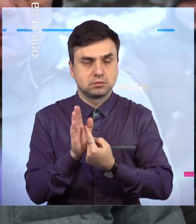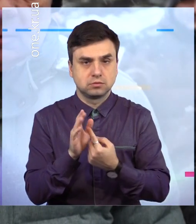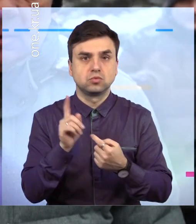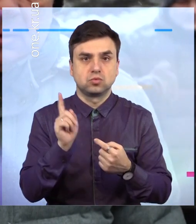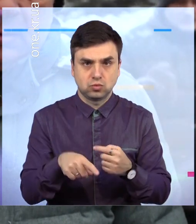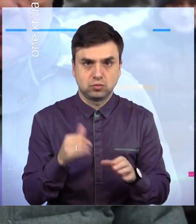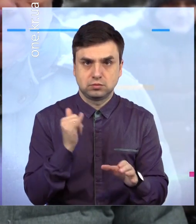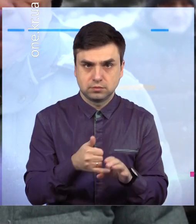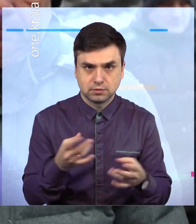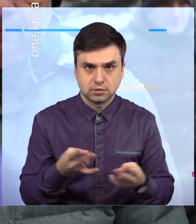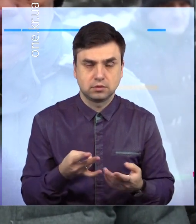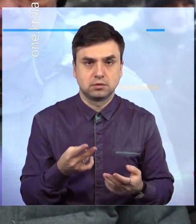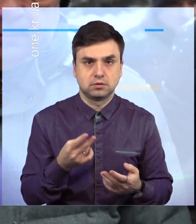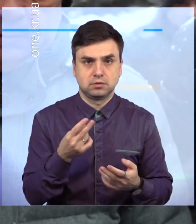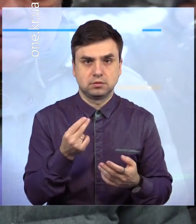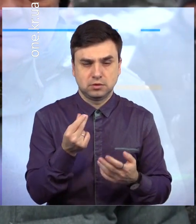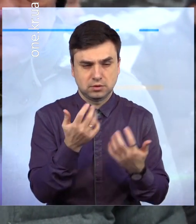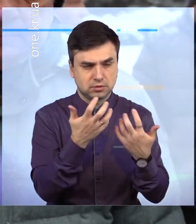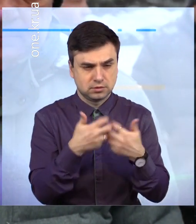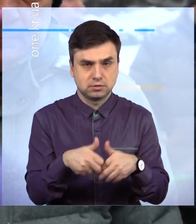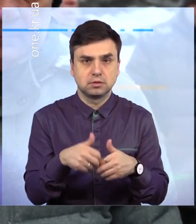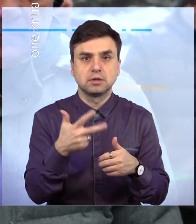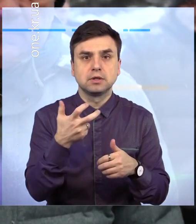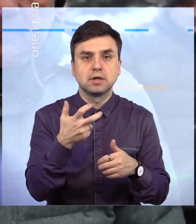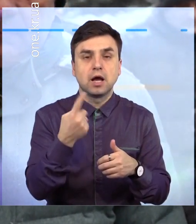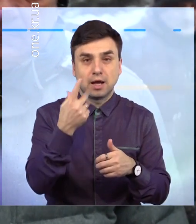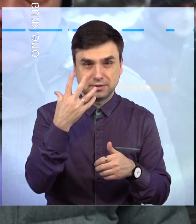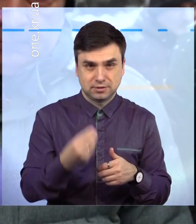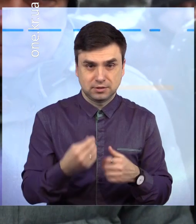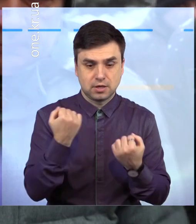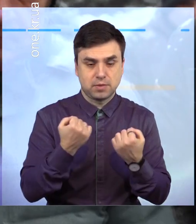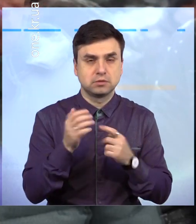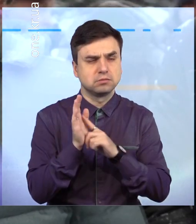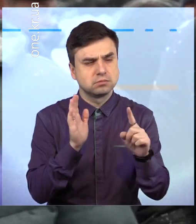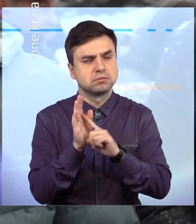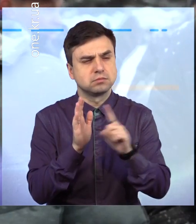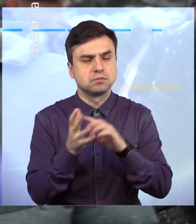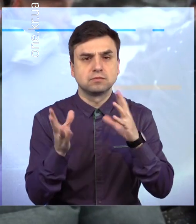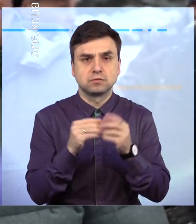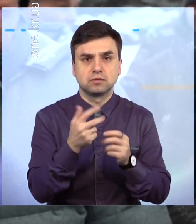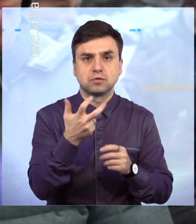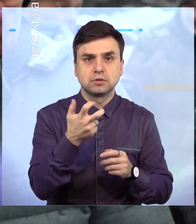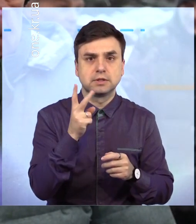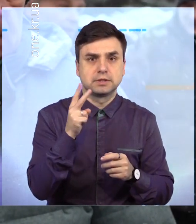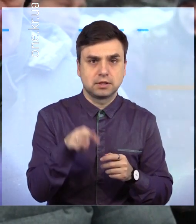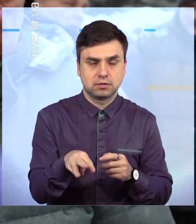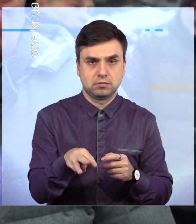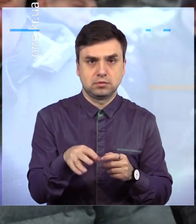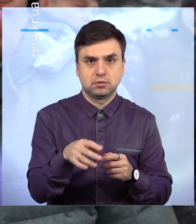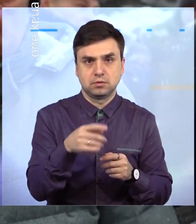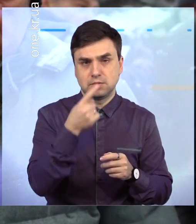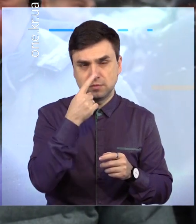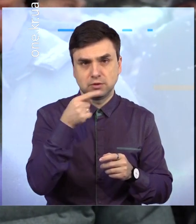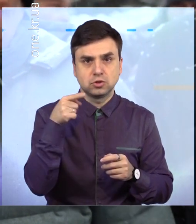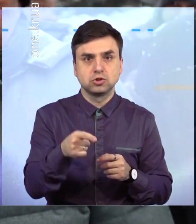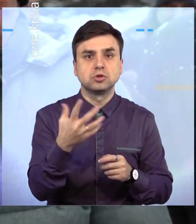одну сторону. Ви ж посчитайте, ви ж говоримо, 300 кілометрів в день накатують машина. Це по сумі там 1000 гривень. Ну так,